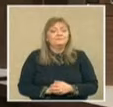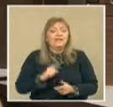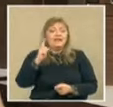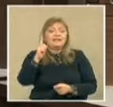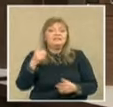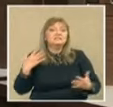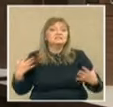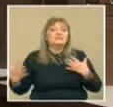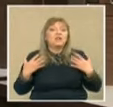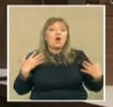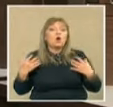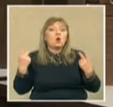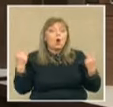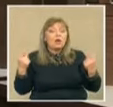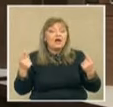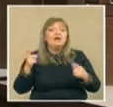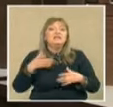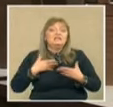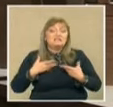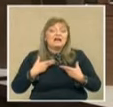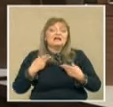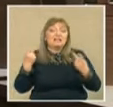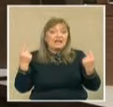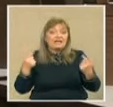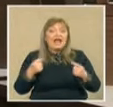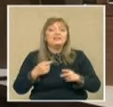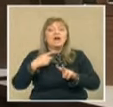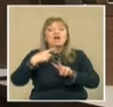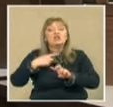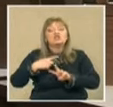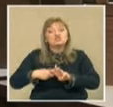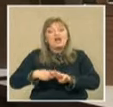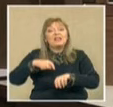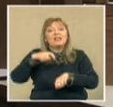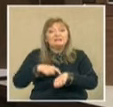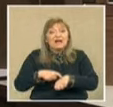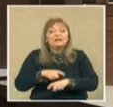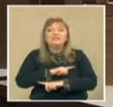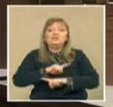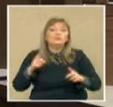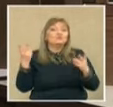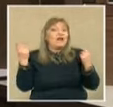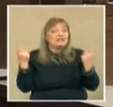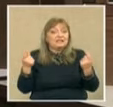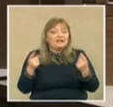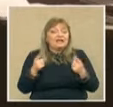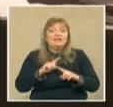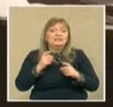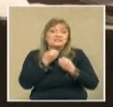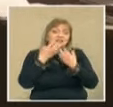Единствената роля, която съм искала да изиграя и не можах, беше на Жана Дарк. Просто не ми се случи, а и не се поставя